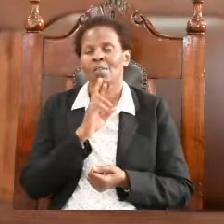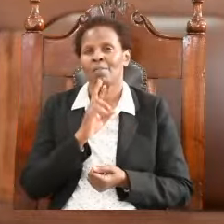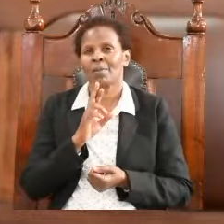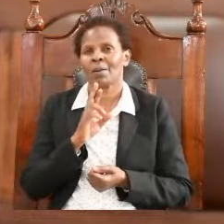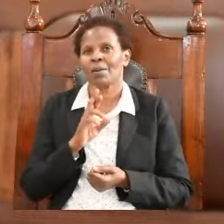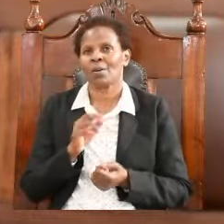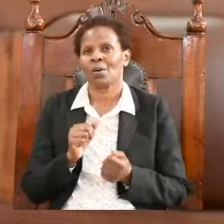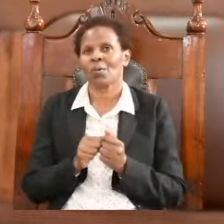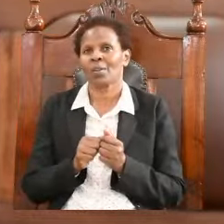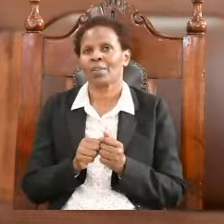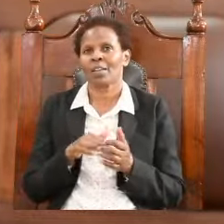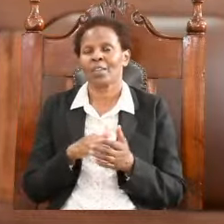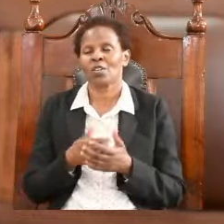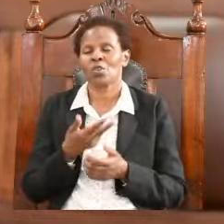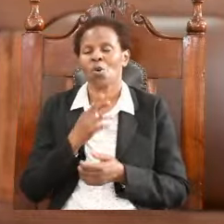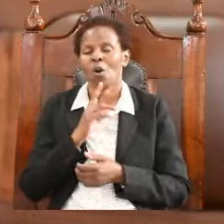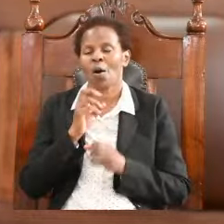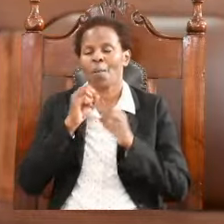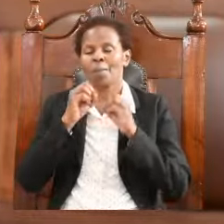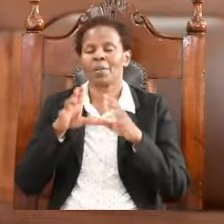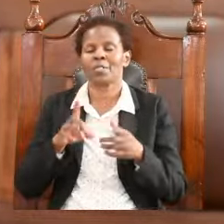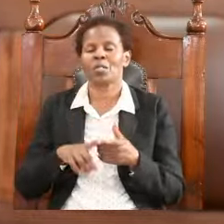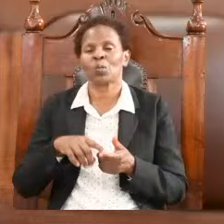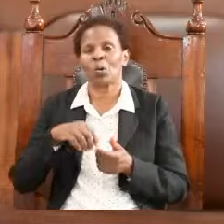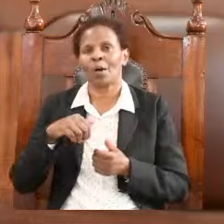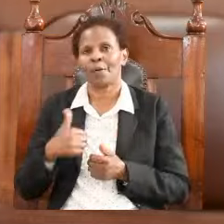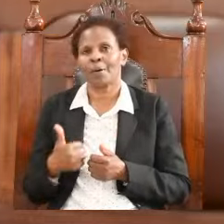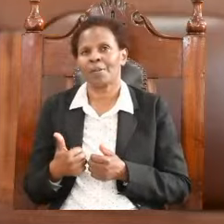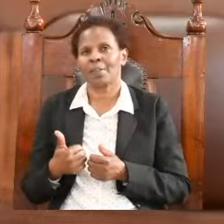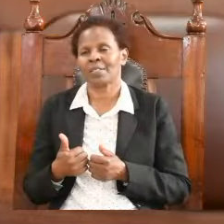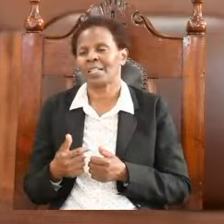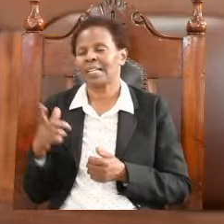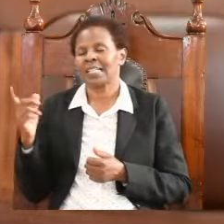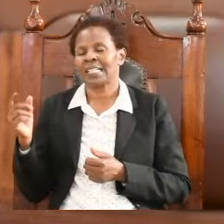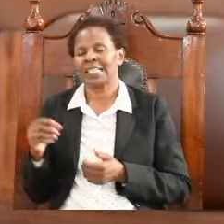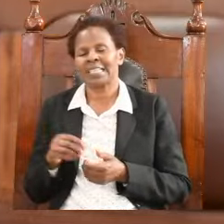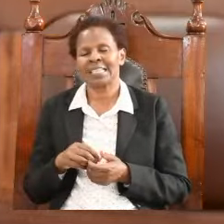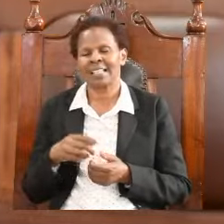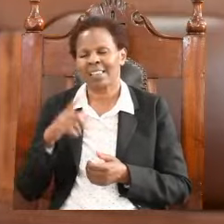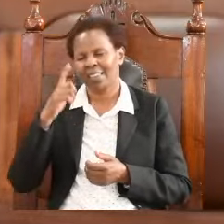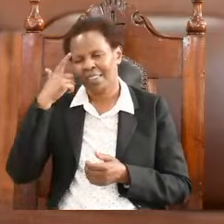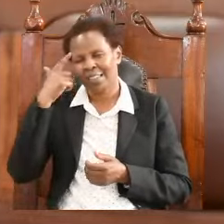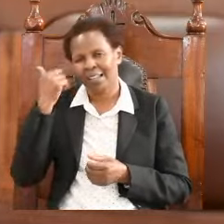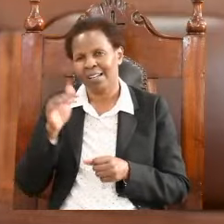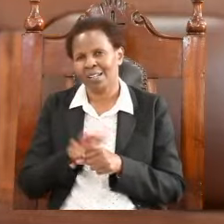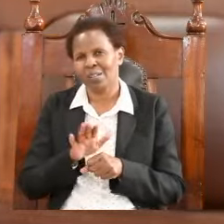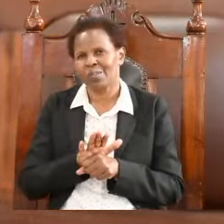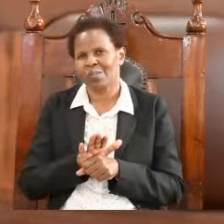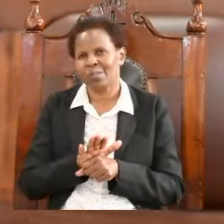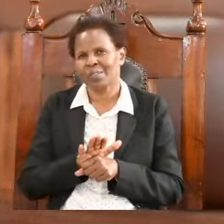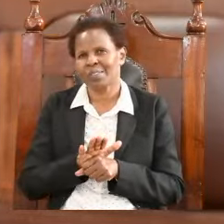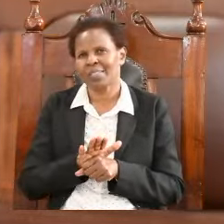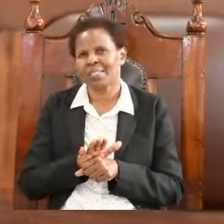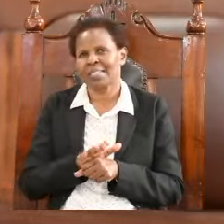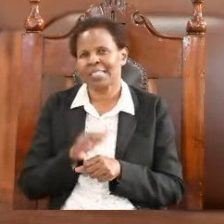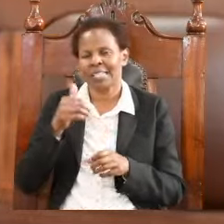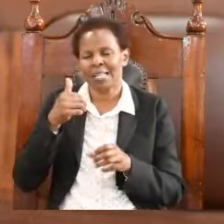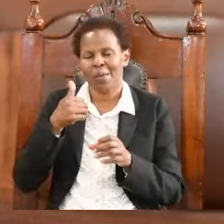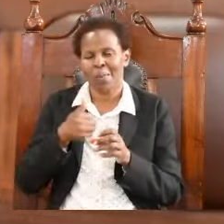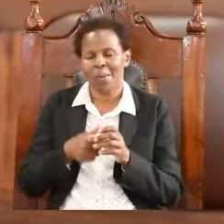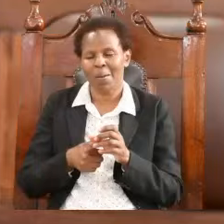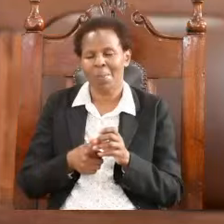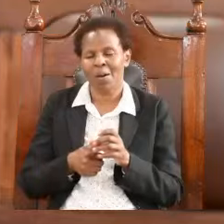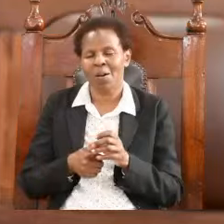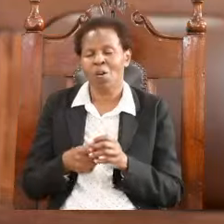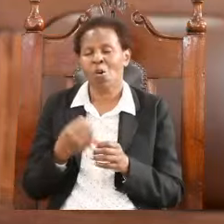nawe ugatuika wa kirathimo kuri o na ni ndirageragia gwiciria muno ngiciria uhoro uyu ngaririkana uhoro wa